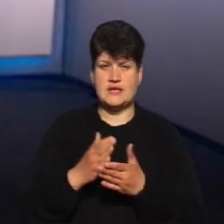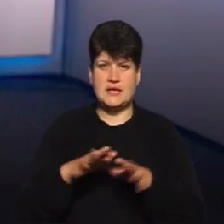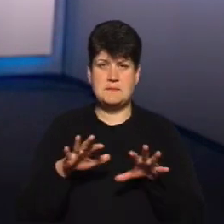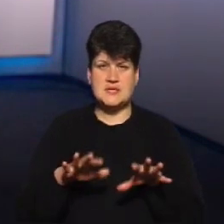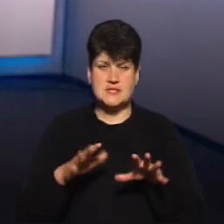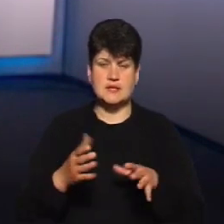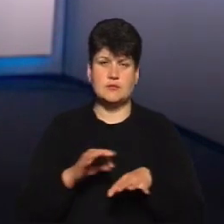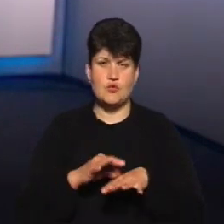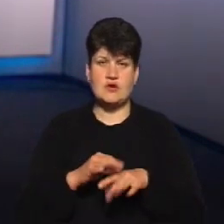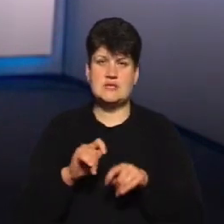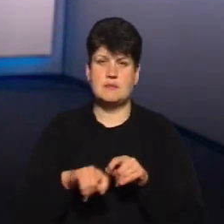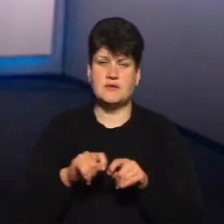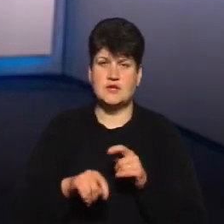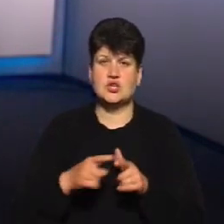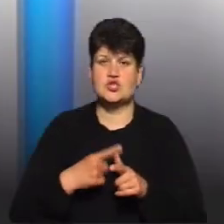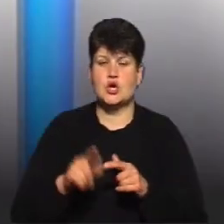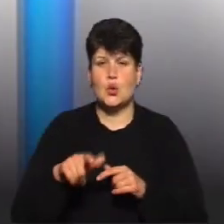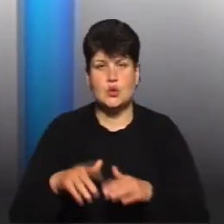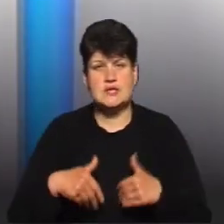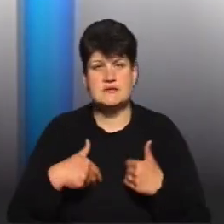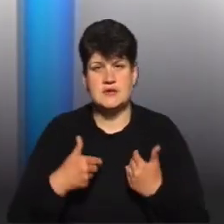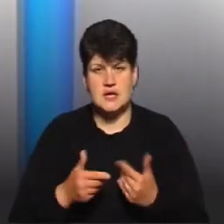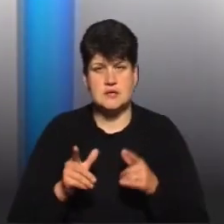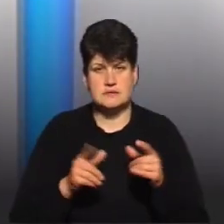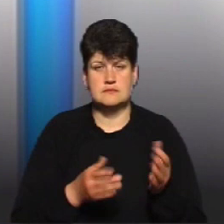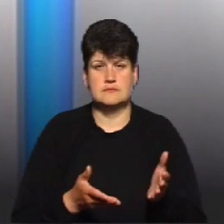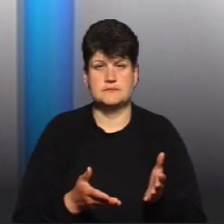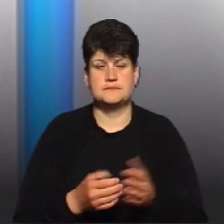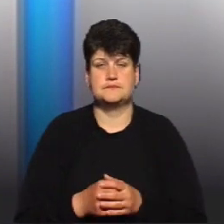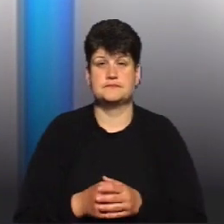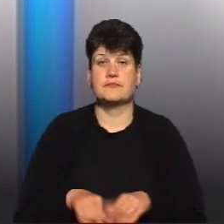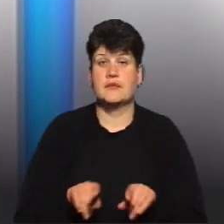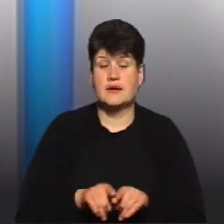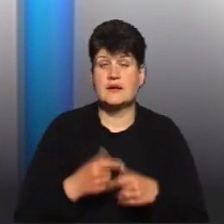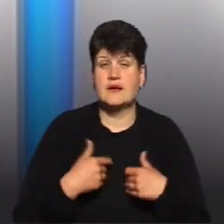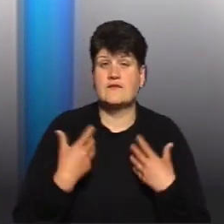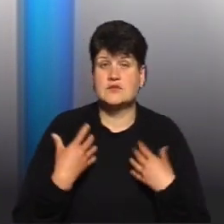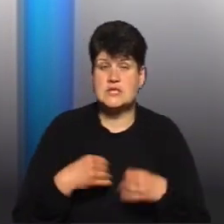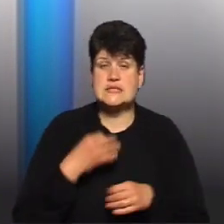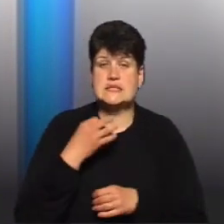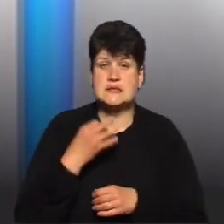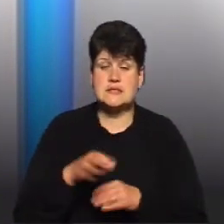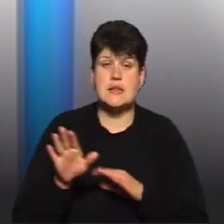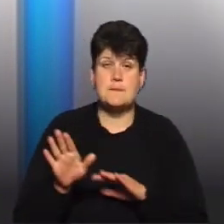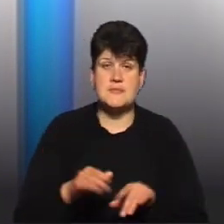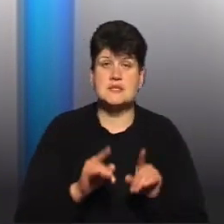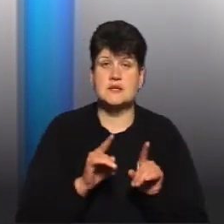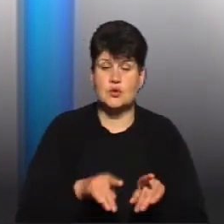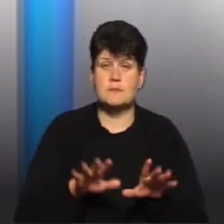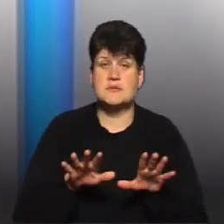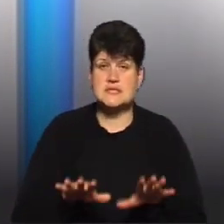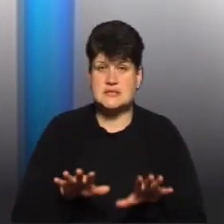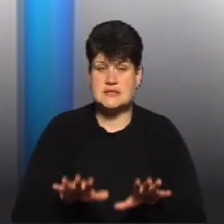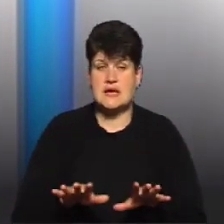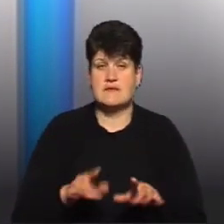Чи люди звертаються і тоді вже водолази виїжджають? Так, як я вже сказала, після того, як місцеві органи